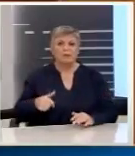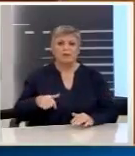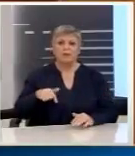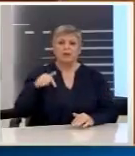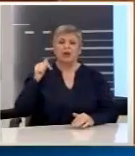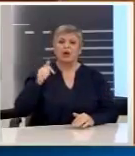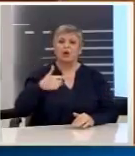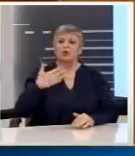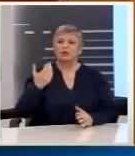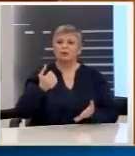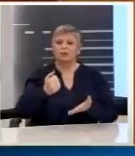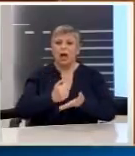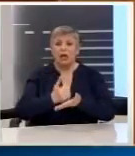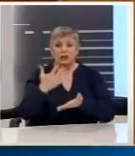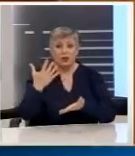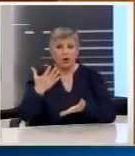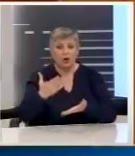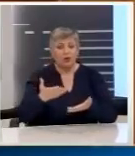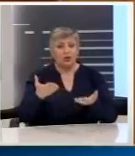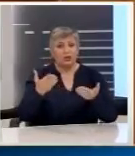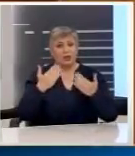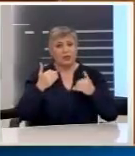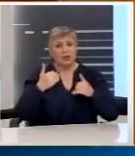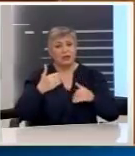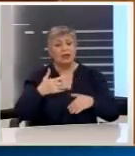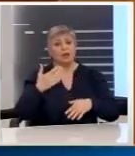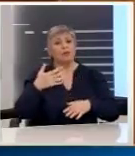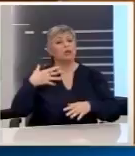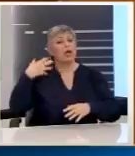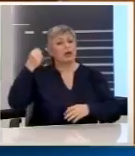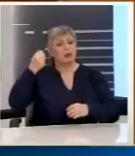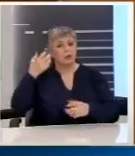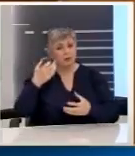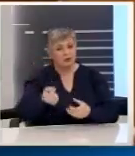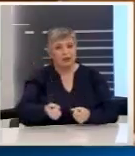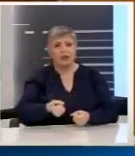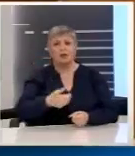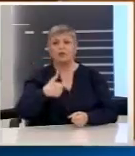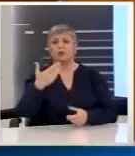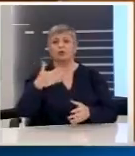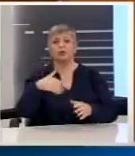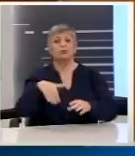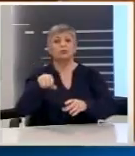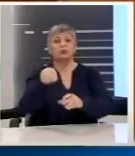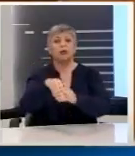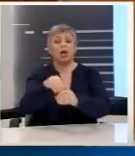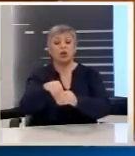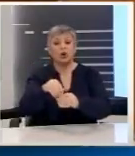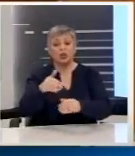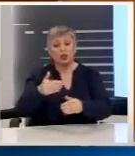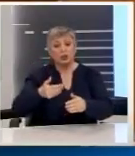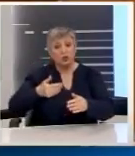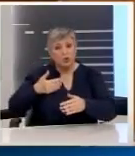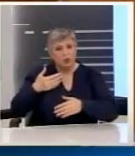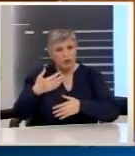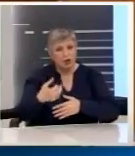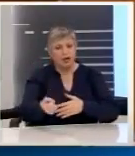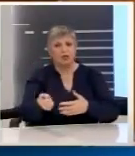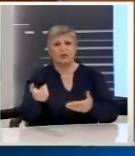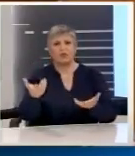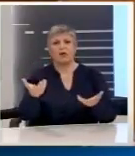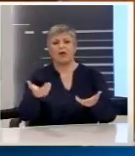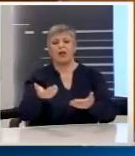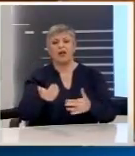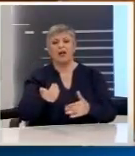ολοκλήρωσης αξιολόγησης, της επίσπευσης των εκλογών και αργότερα τον τρόπο